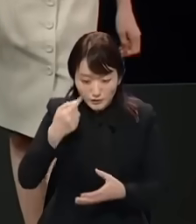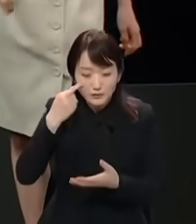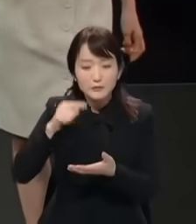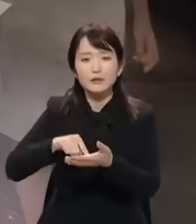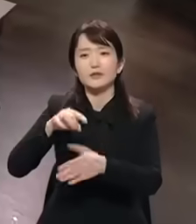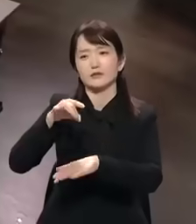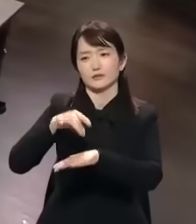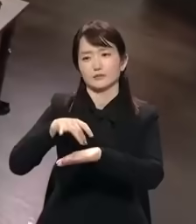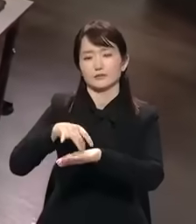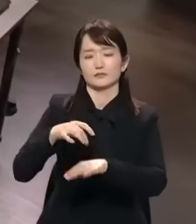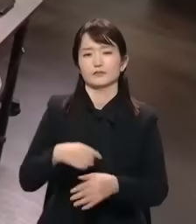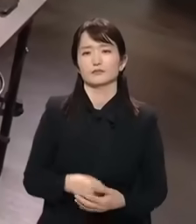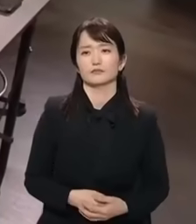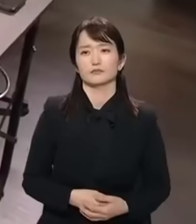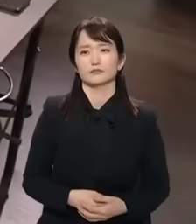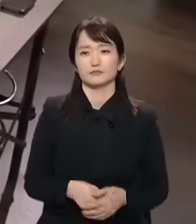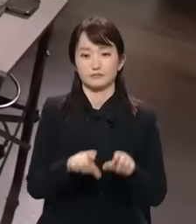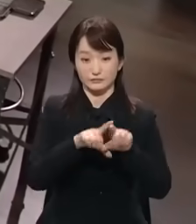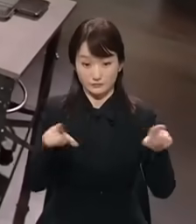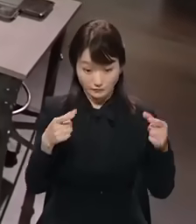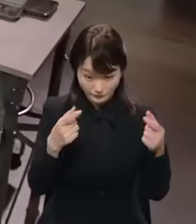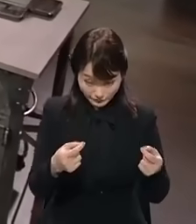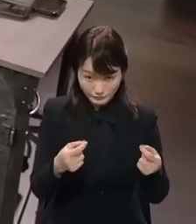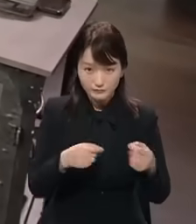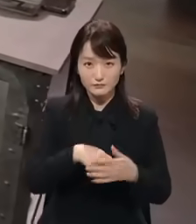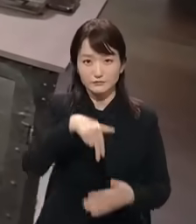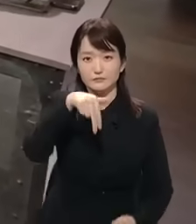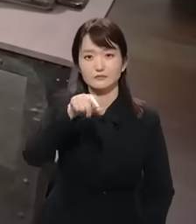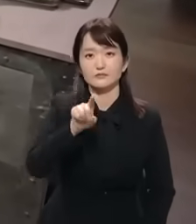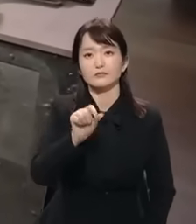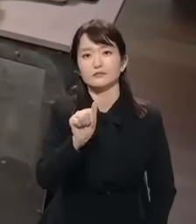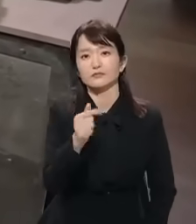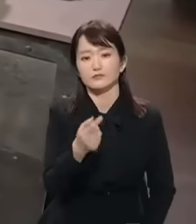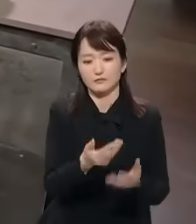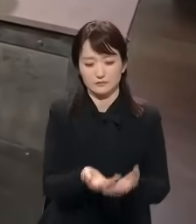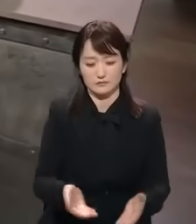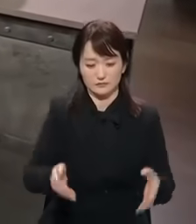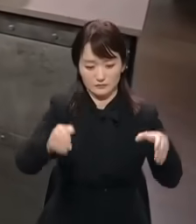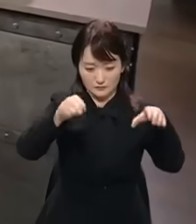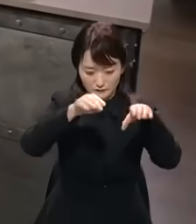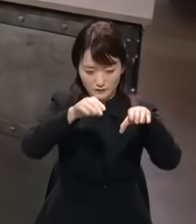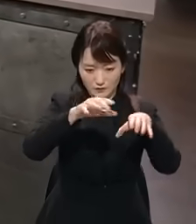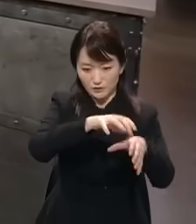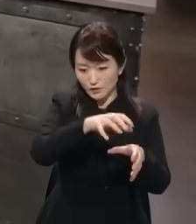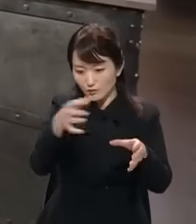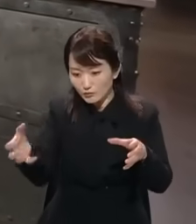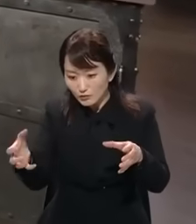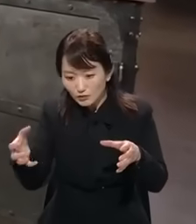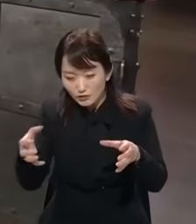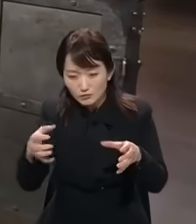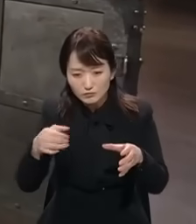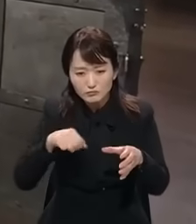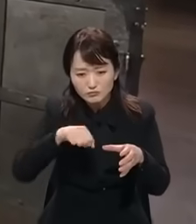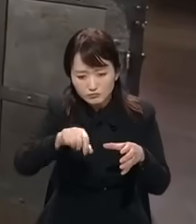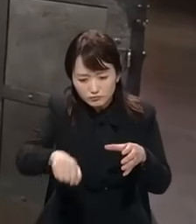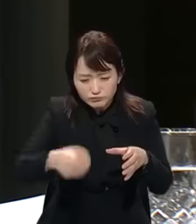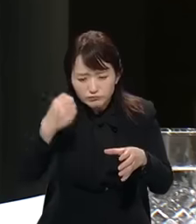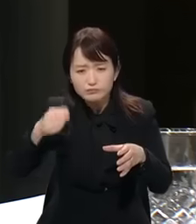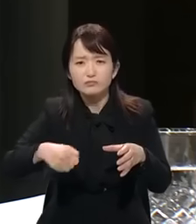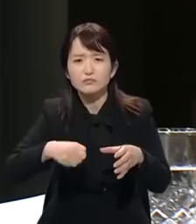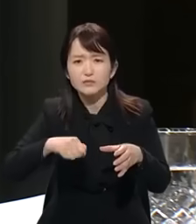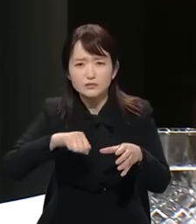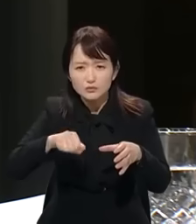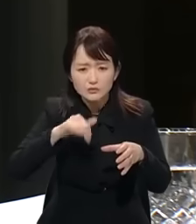발견된입니다 와 다를 바 없이 정화조 청소 작업을 하던 그 업체 직원의 눈에 하얀 무언가가 확 들어왔다는